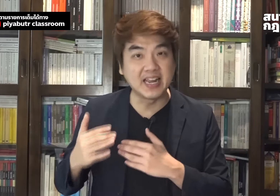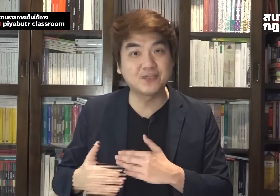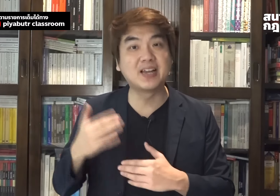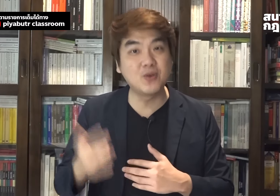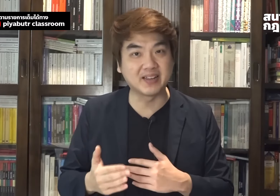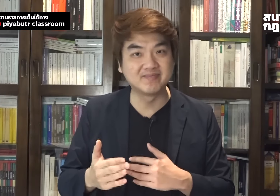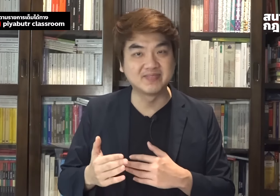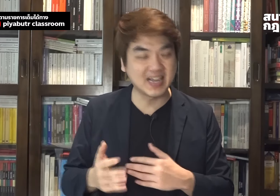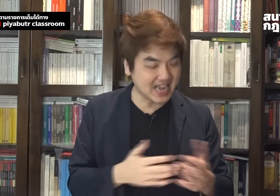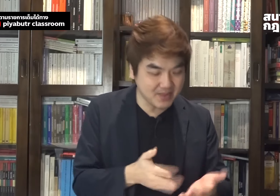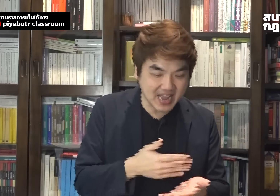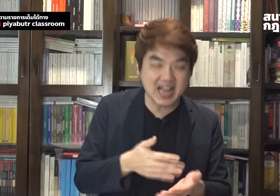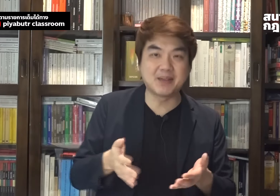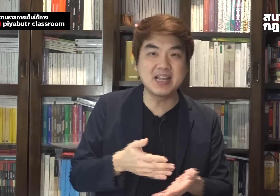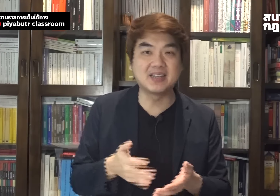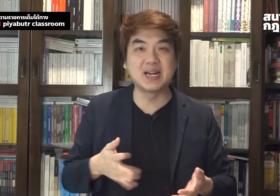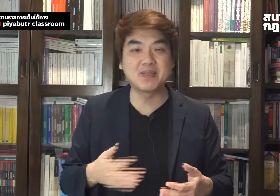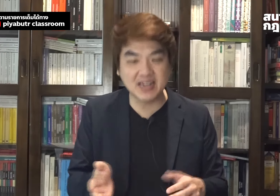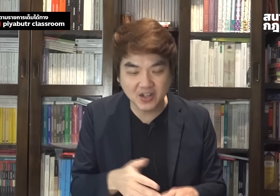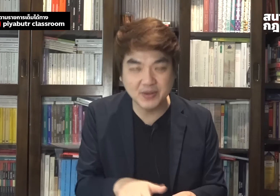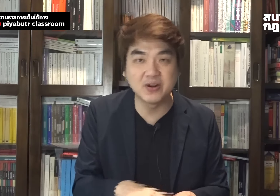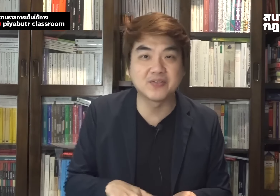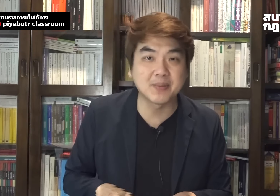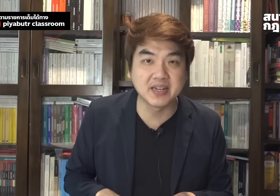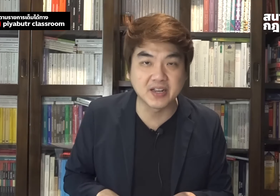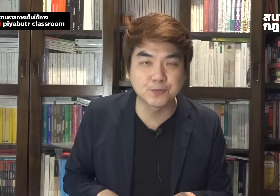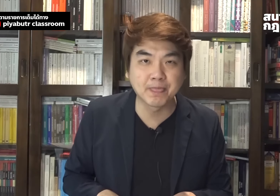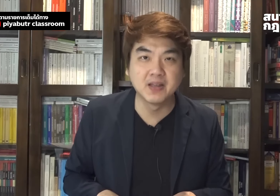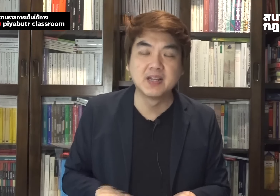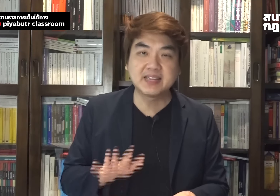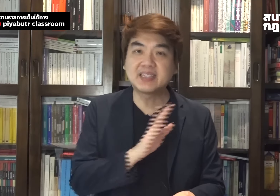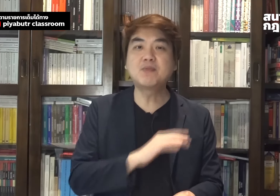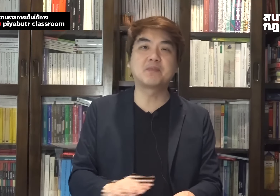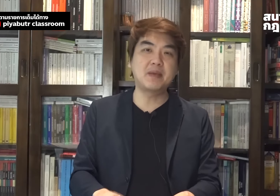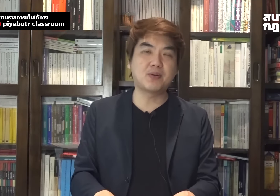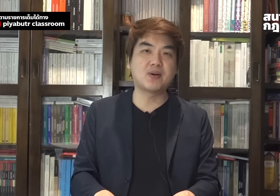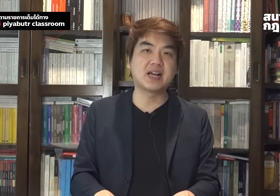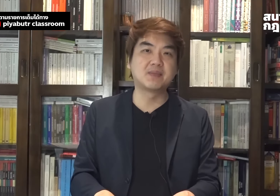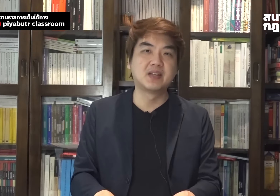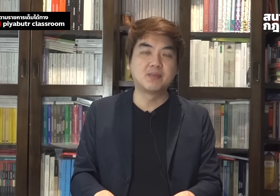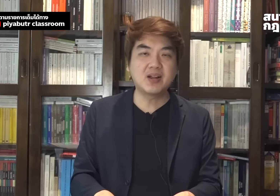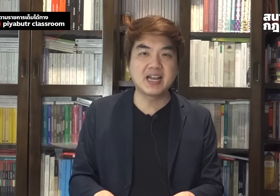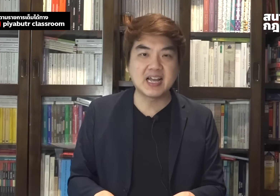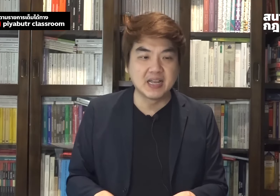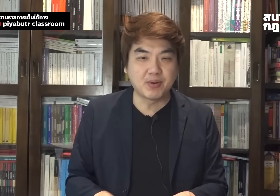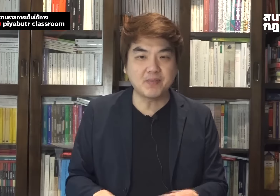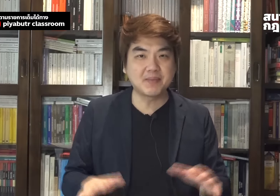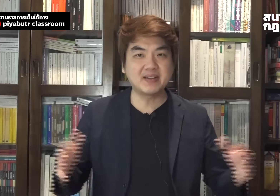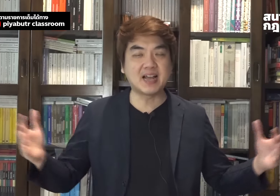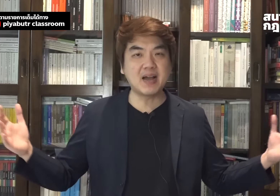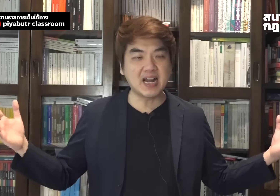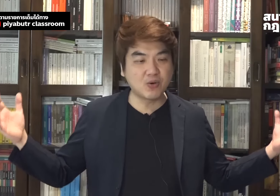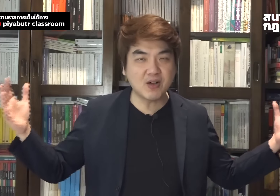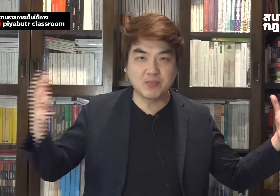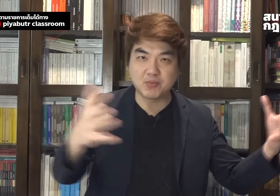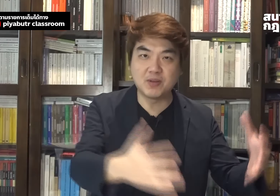ล์ PDF ให้ด้วยนะฮะใครไม่อยากอ่านไม่อยากถือเล่มหนักๆก็ไปดูในไฟล์ PDF แต่ทั้งหมดมันไม่พอครับเพราะอะไรฮะเพราะมันไม่ส